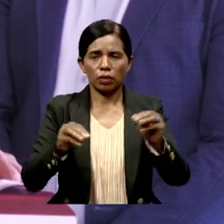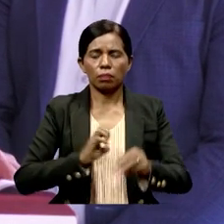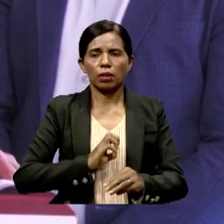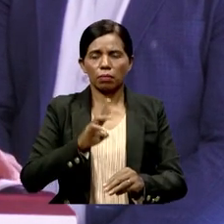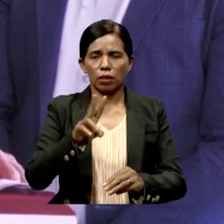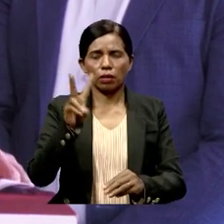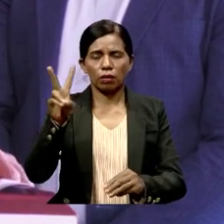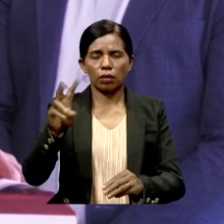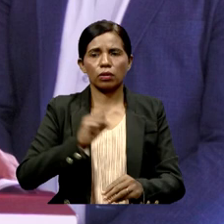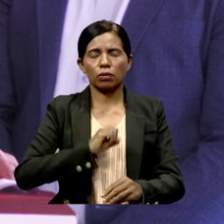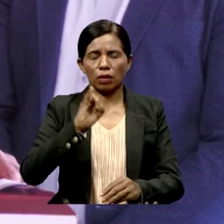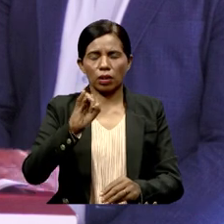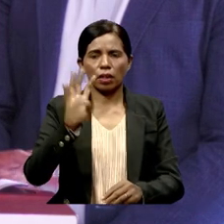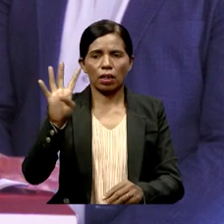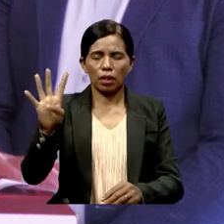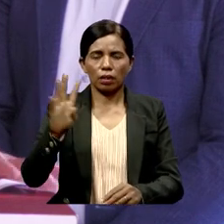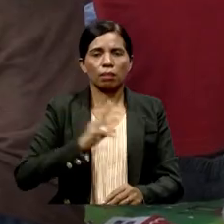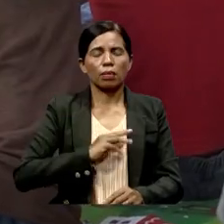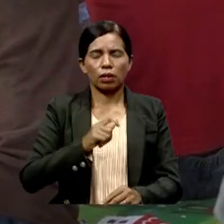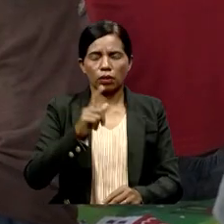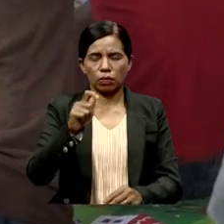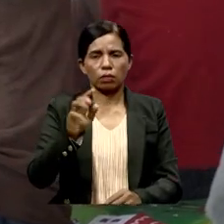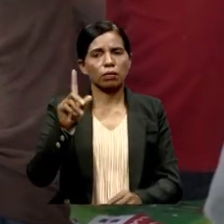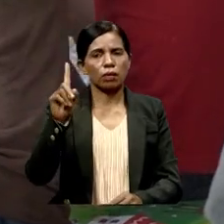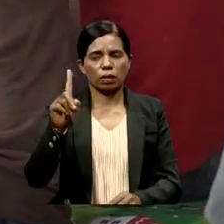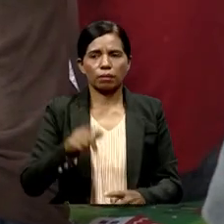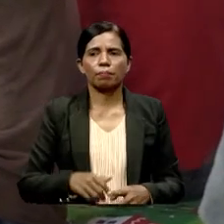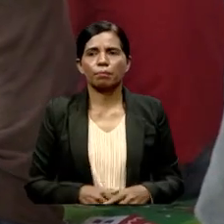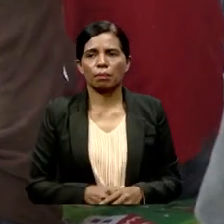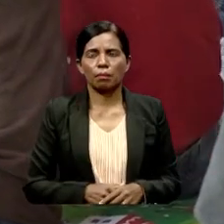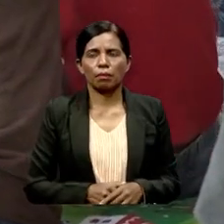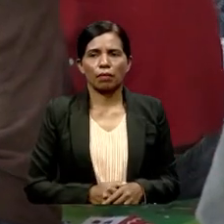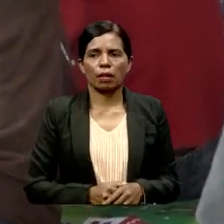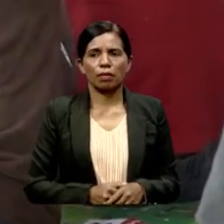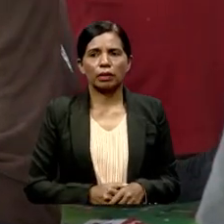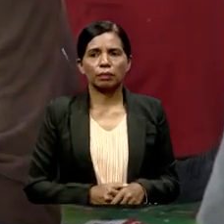Rua, Covalima Hat, Manatutu Ida, no Manufai Ida, Adriano Verdial, Zé Mendo Santos, ZMN.